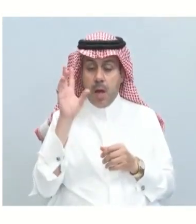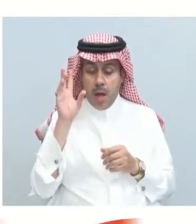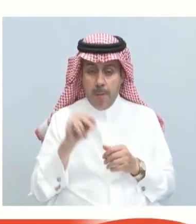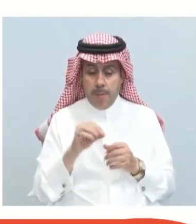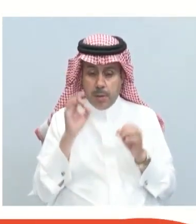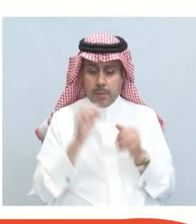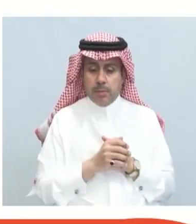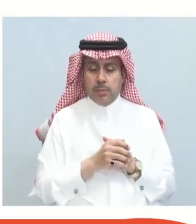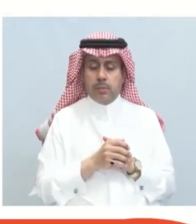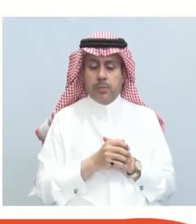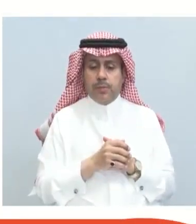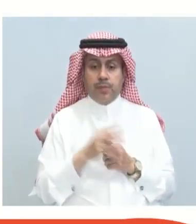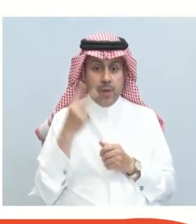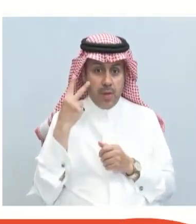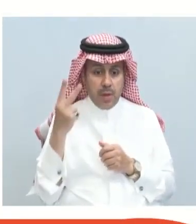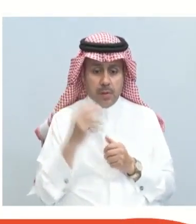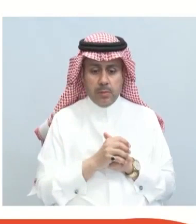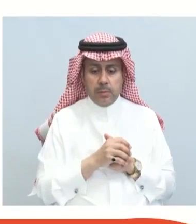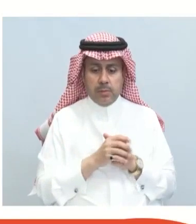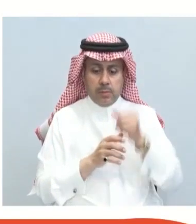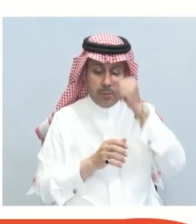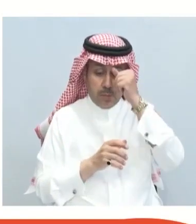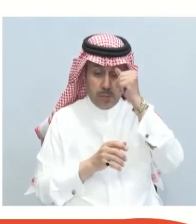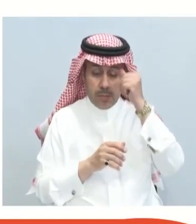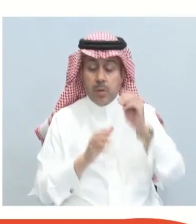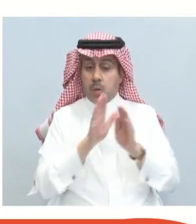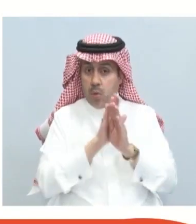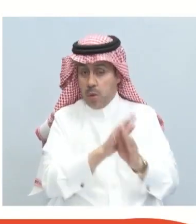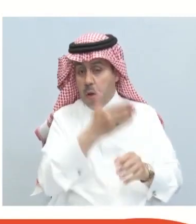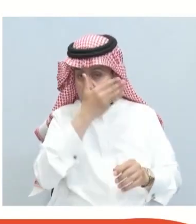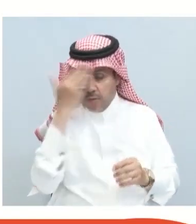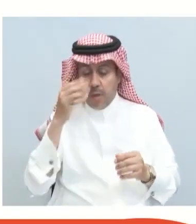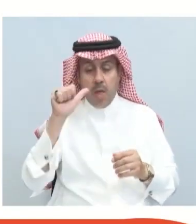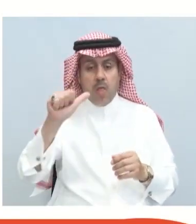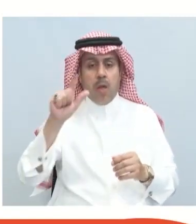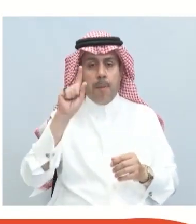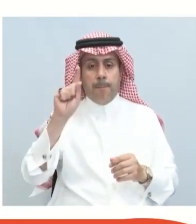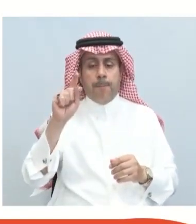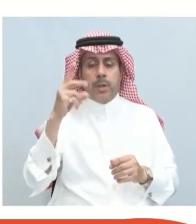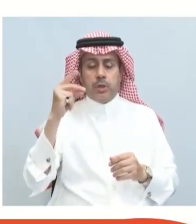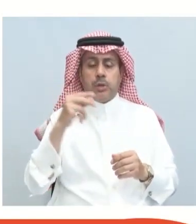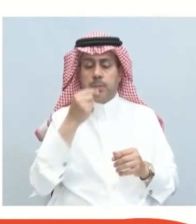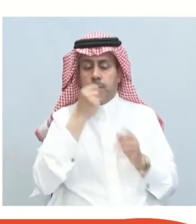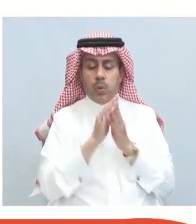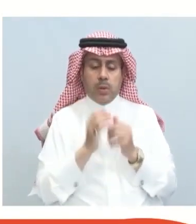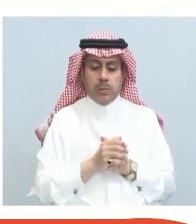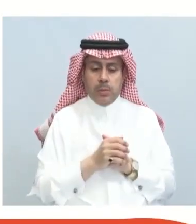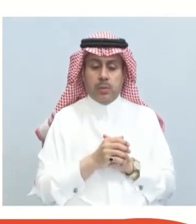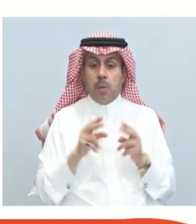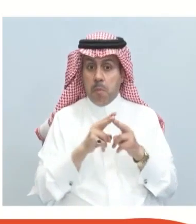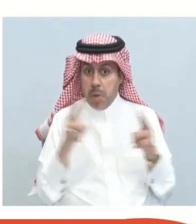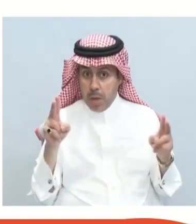لفظي ثانيا يعين الحافظ على ضبط القران ثالثا